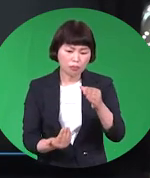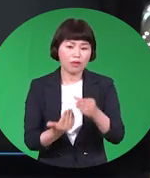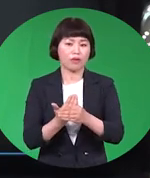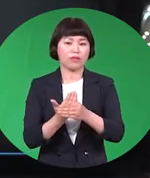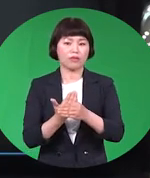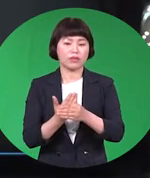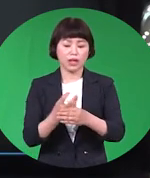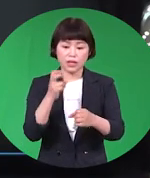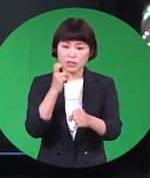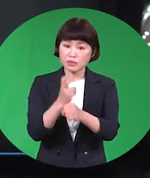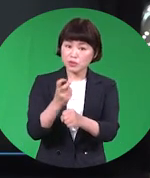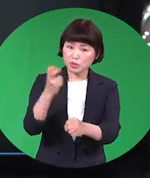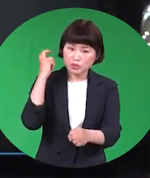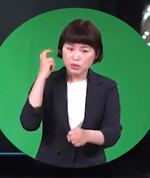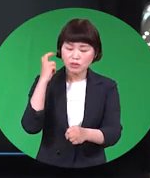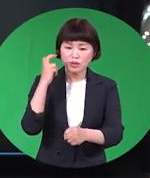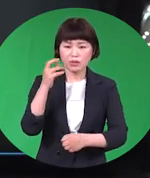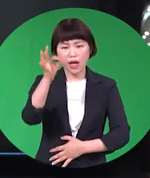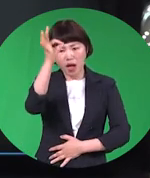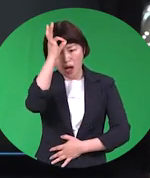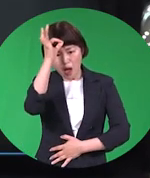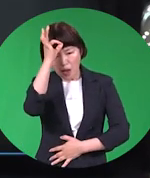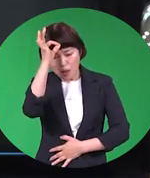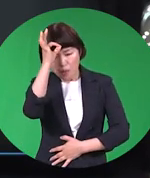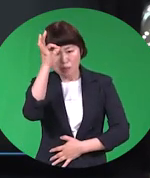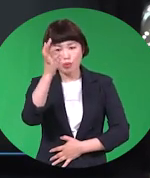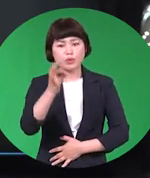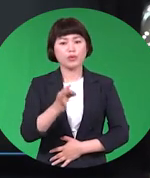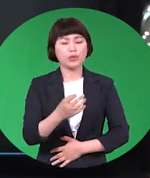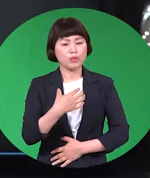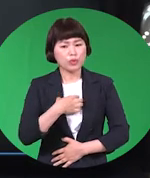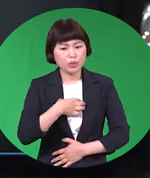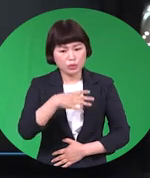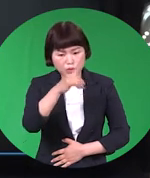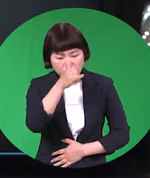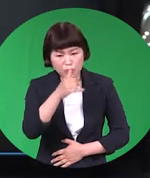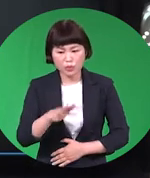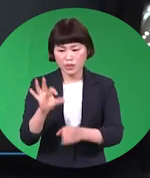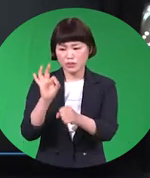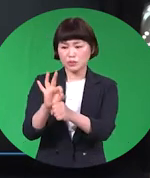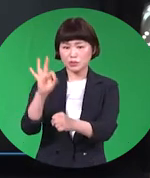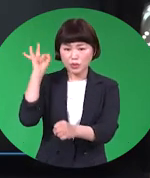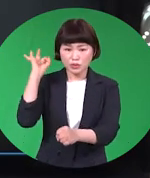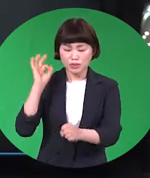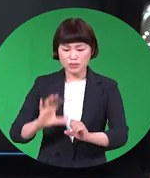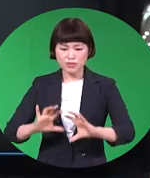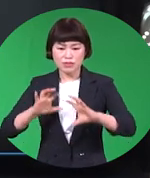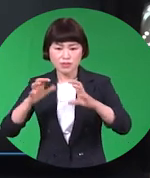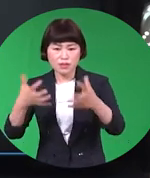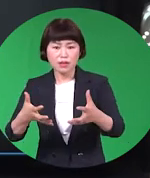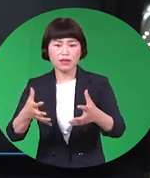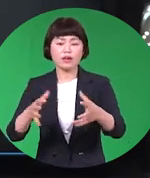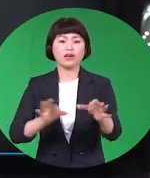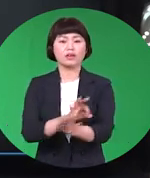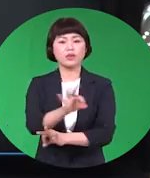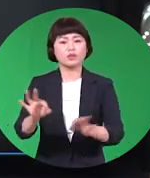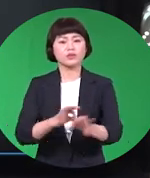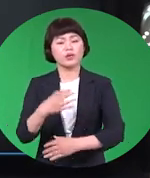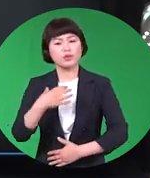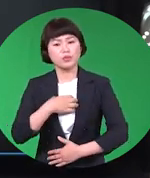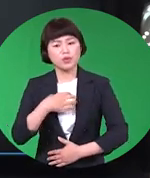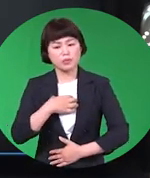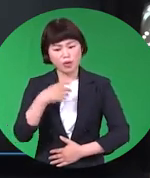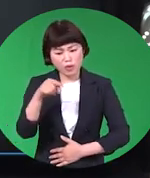상황이며 20년 전 외환위기와 10년 전 세계 금융위기 때보다도